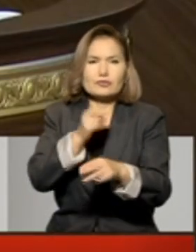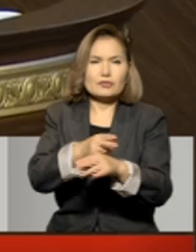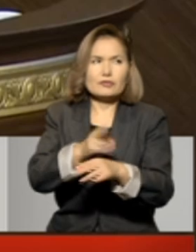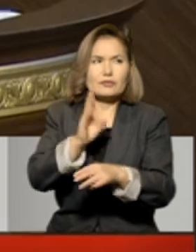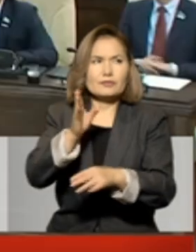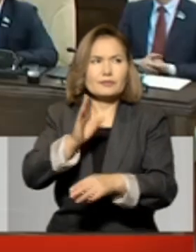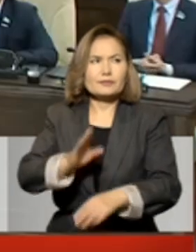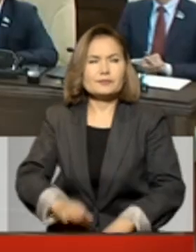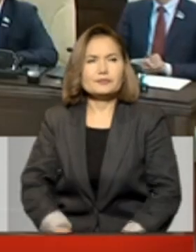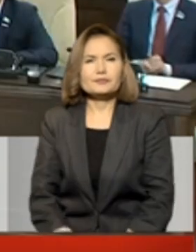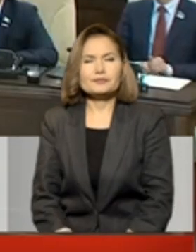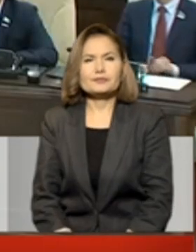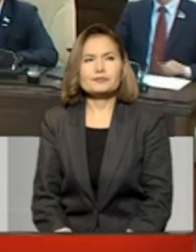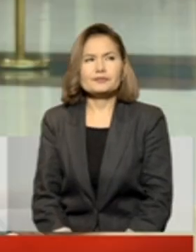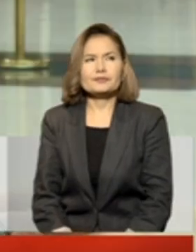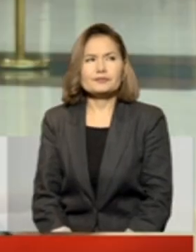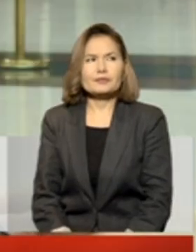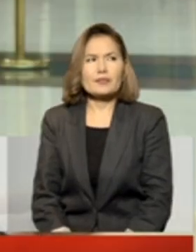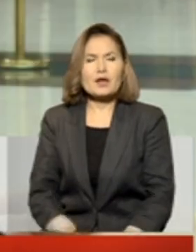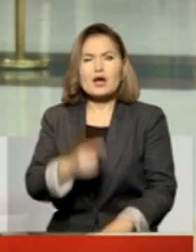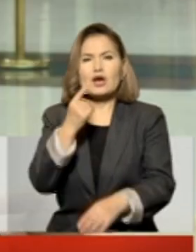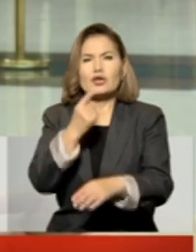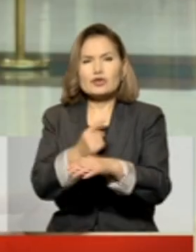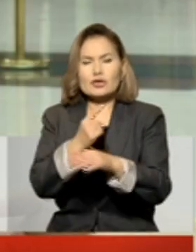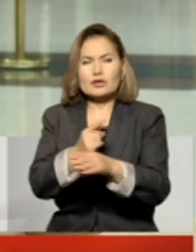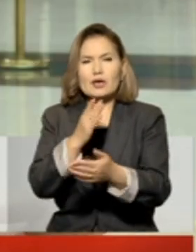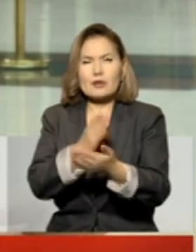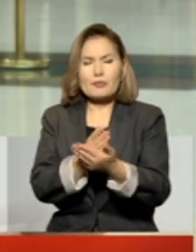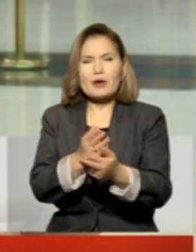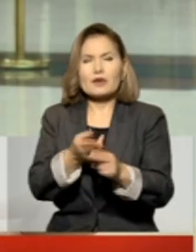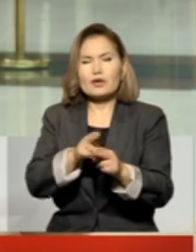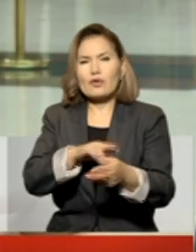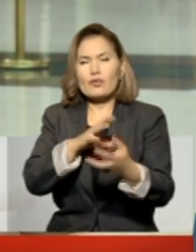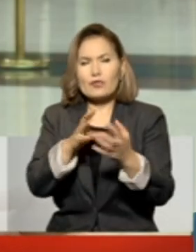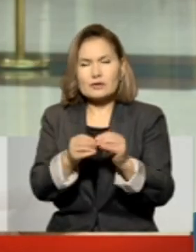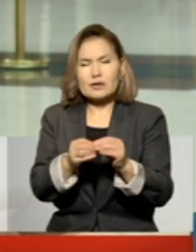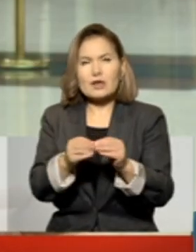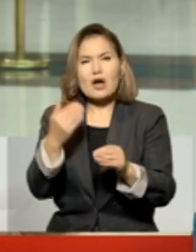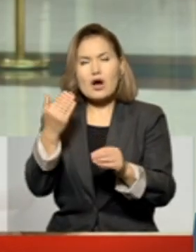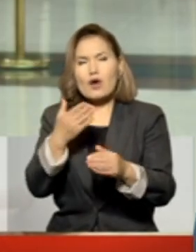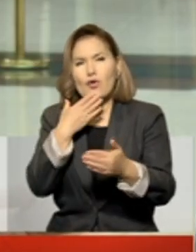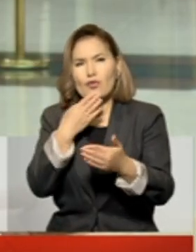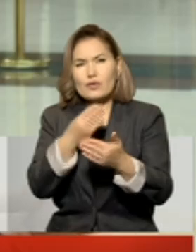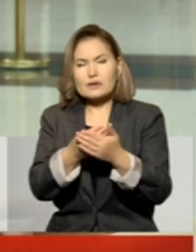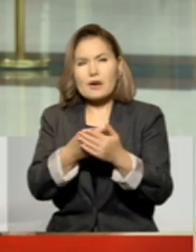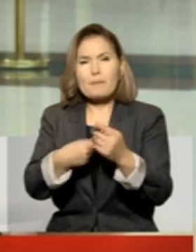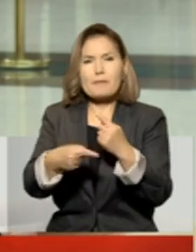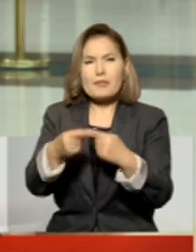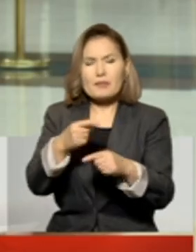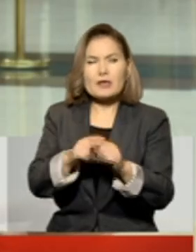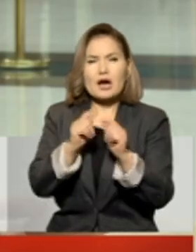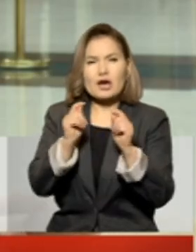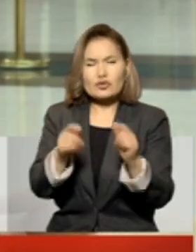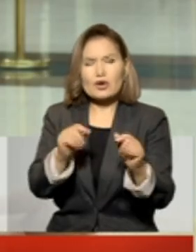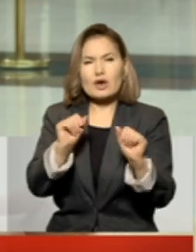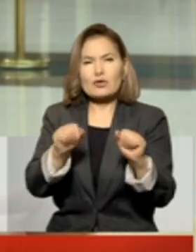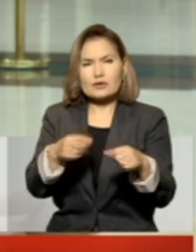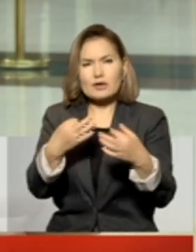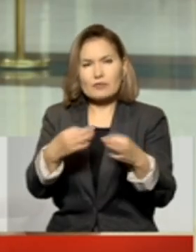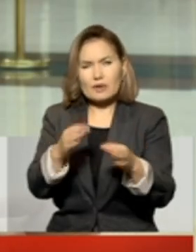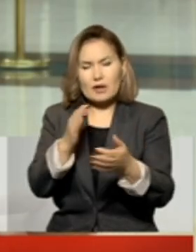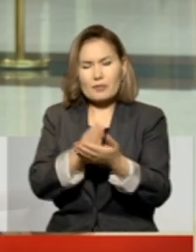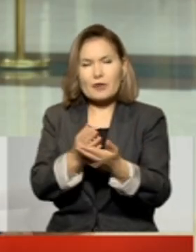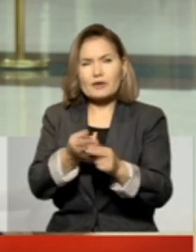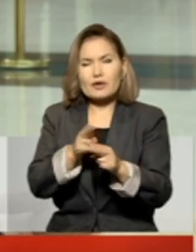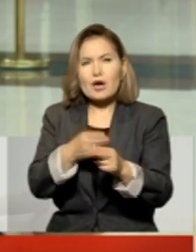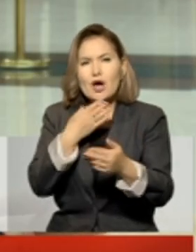мүмкін. Шектеу бар, конфликт болмау керек, мемлекеттік мүлікті пайдаланбау керек, және